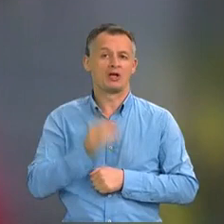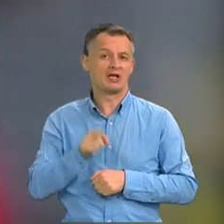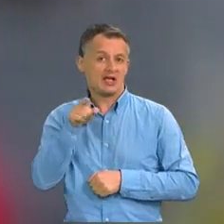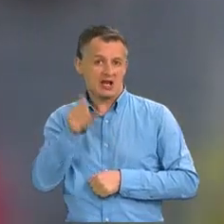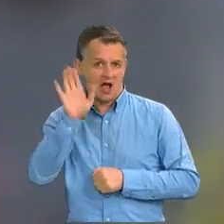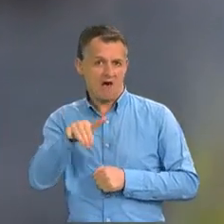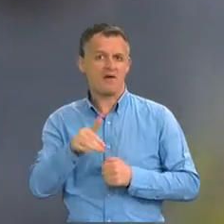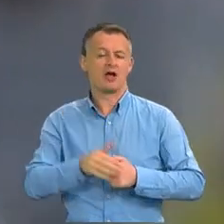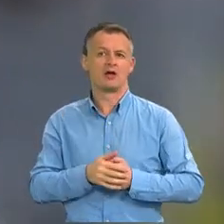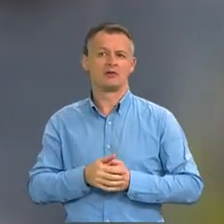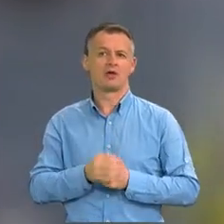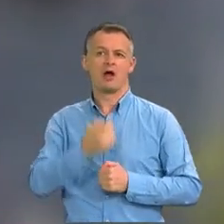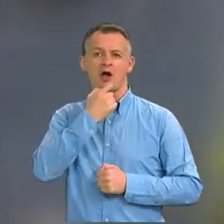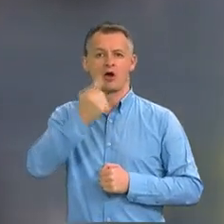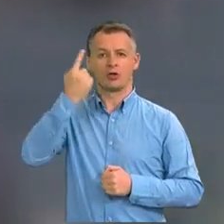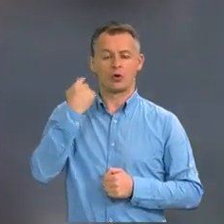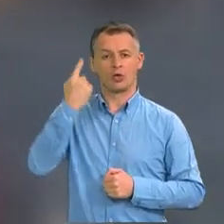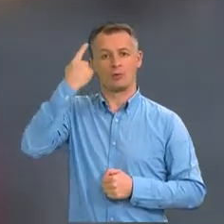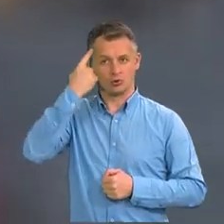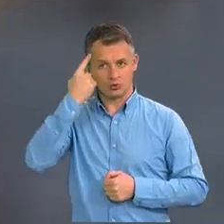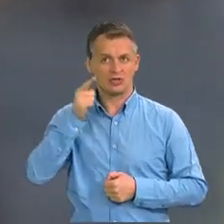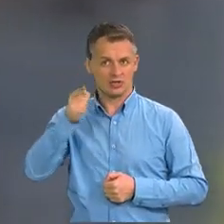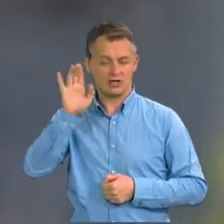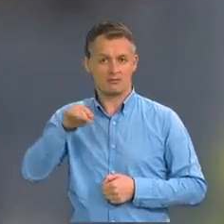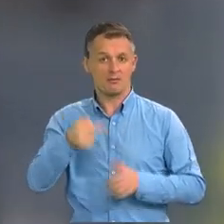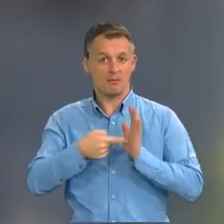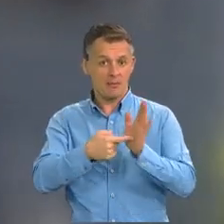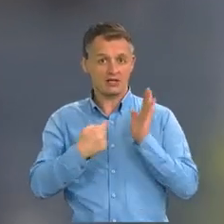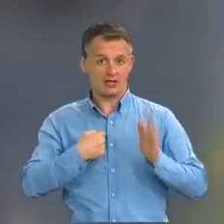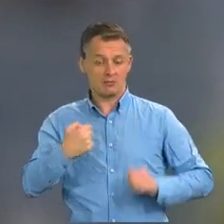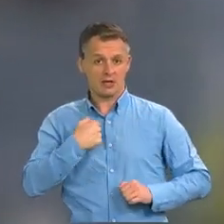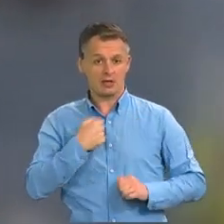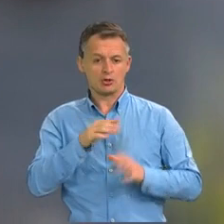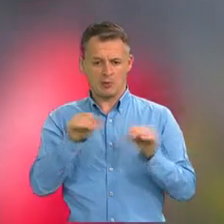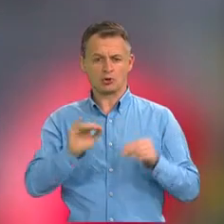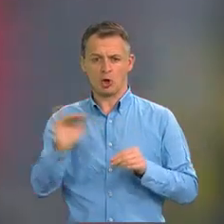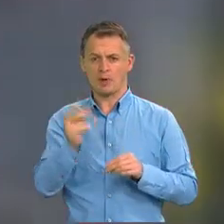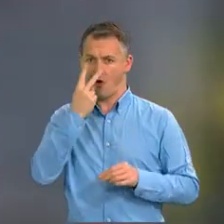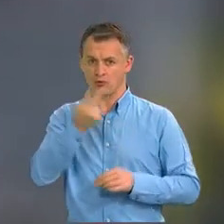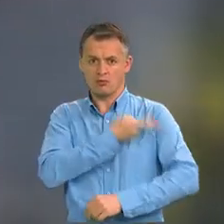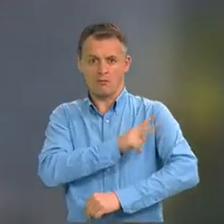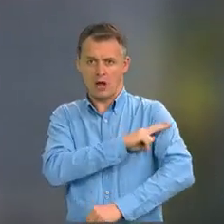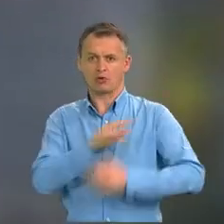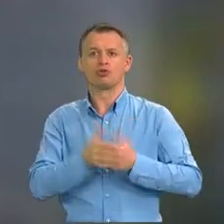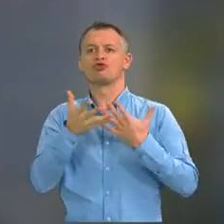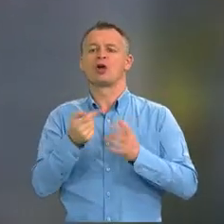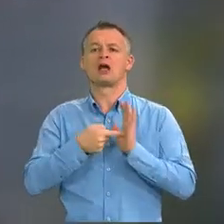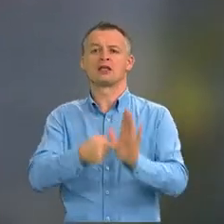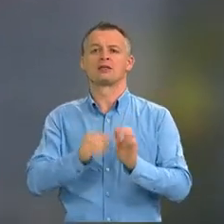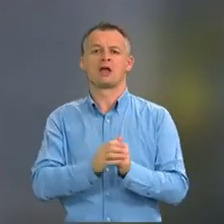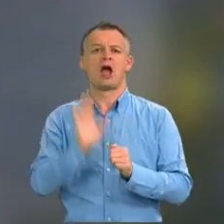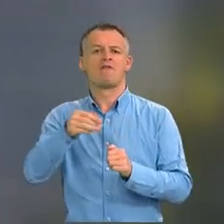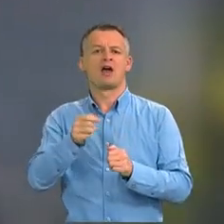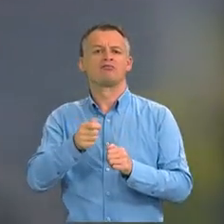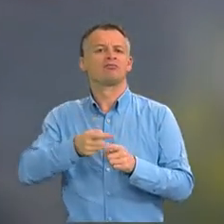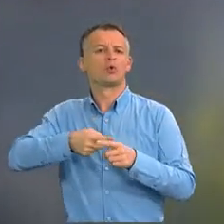dar anul trecut am știut că avea, că ne-a arătat și mai mulți copii. Ce v-a arătat? A avut